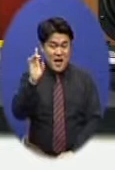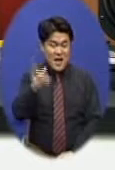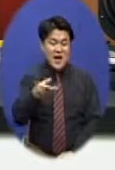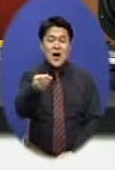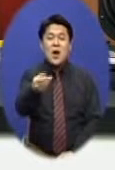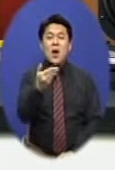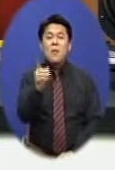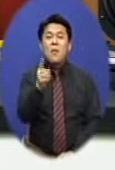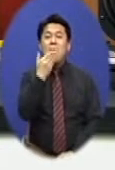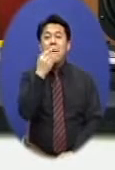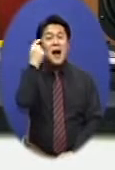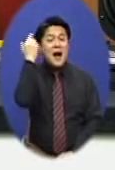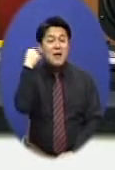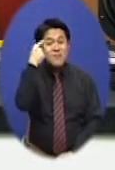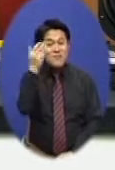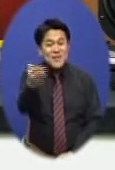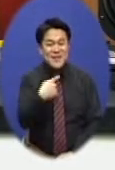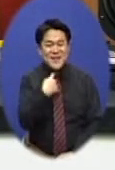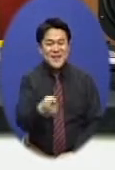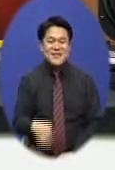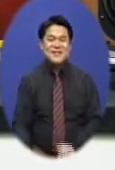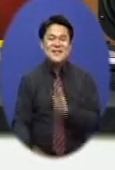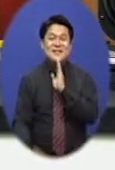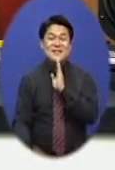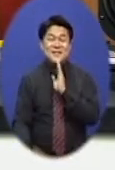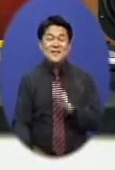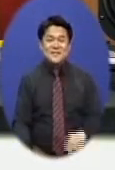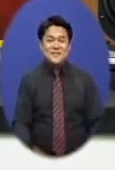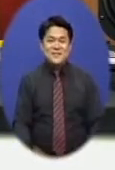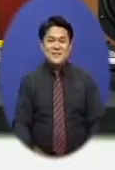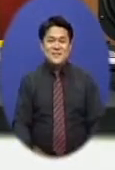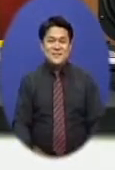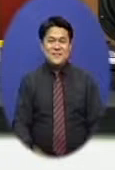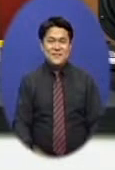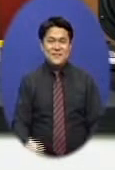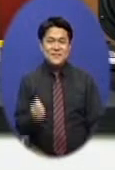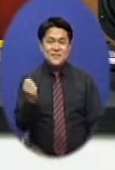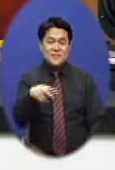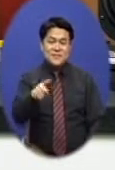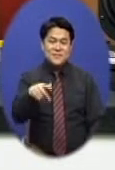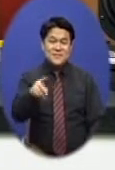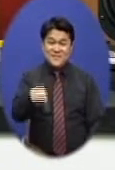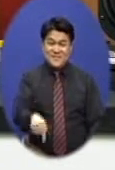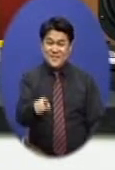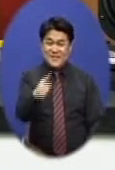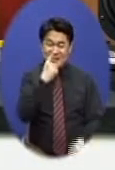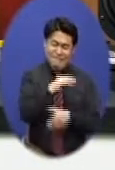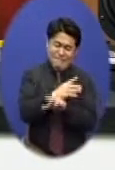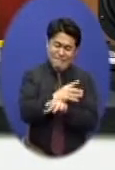하실 네. 거냐고 제가 전번에 한번 물어본 적도 있고. 네 아, 그런 적. 우리 네. 기억이 나요. 우리 같은 서정우 씨. 네.